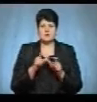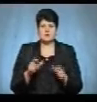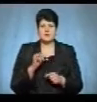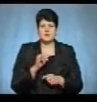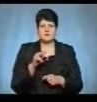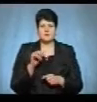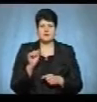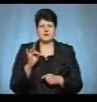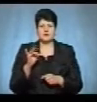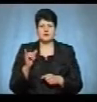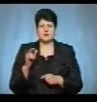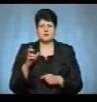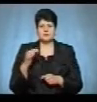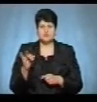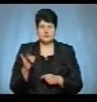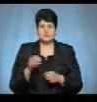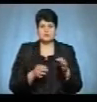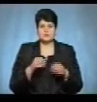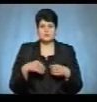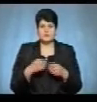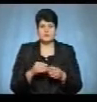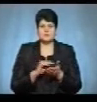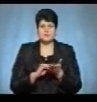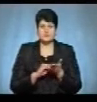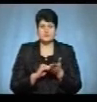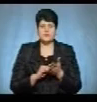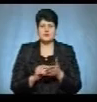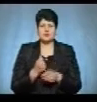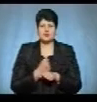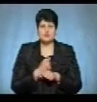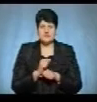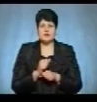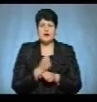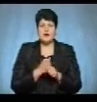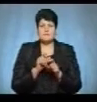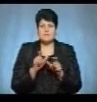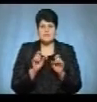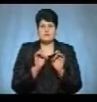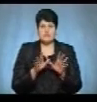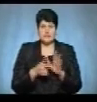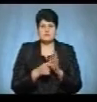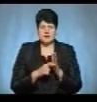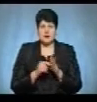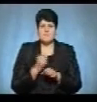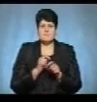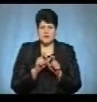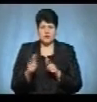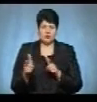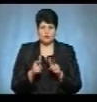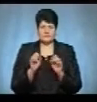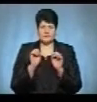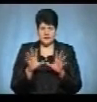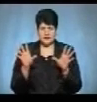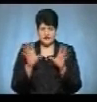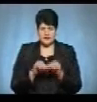Парубій. Суд видав припис – зобов'язати аптеку передати приміщення. Аптека готова передати приміщення усе